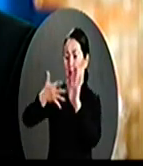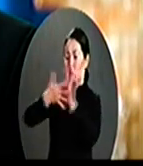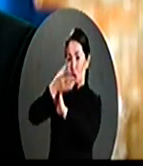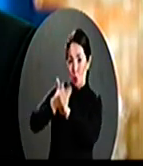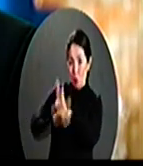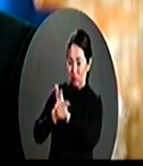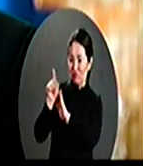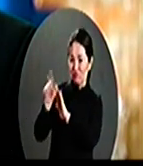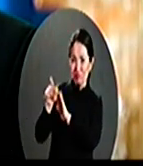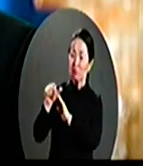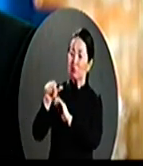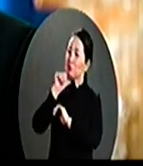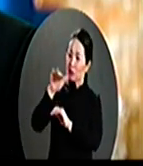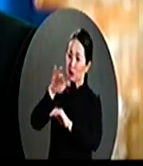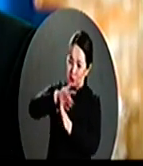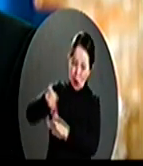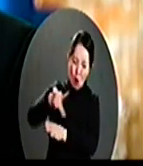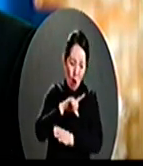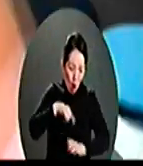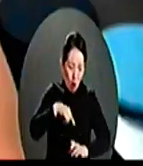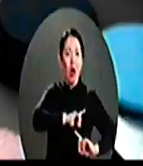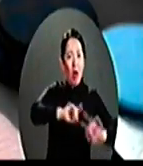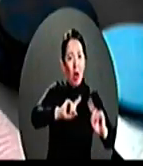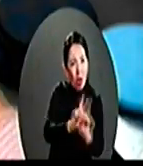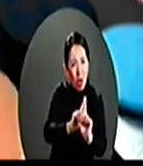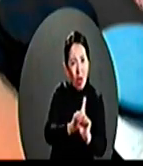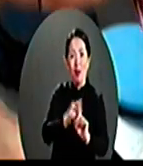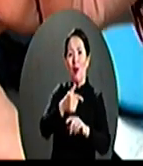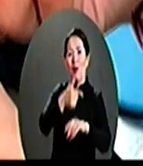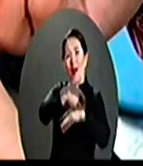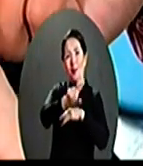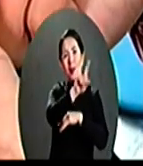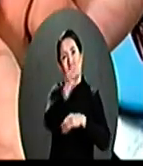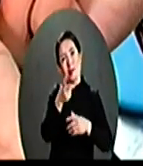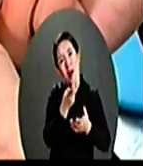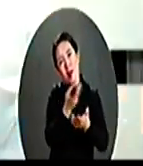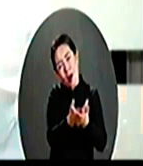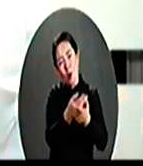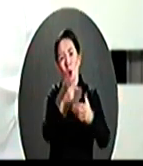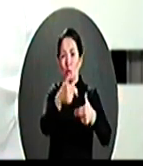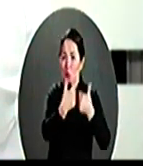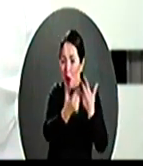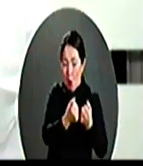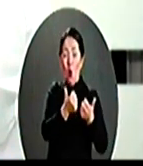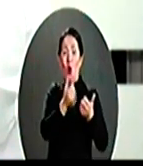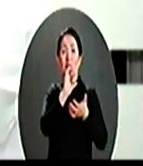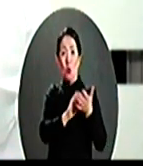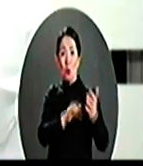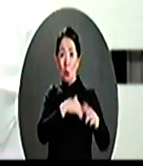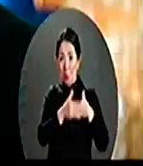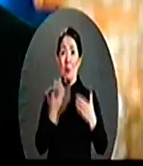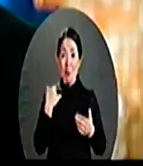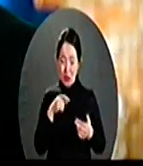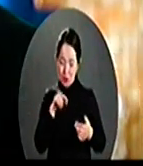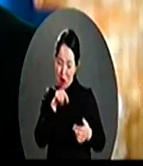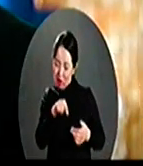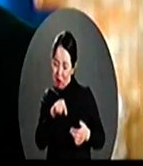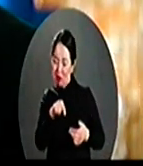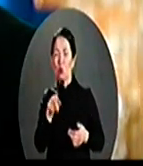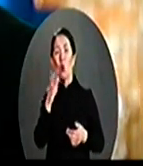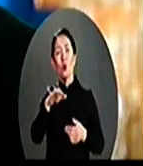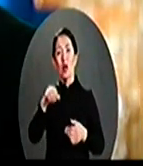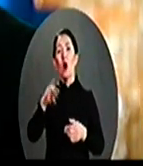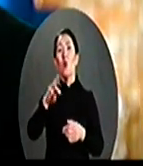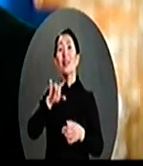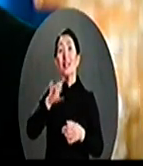төсвөөс биш одоо өөрснөө хөөцөлдөж гадны дотны зээл тусламж тохиолдлын маягаар санхүүжүүлж явдаг байсныг